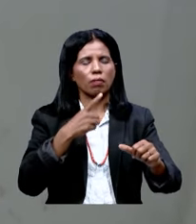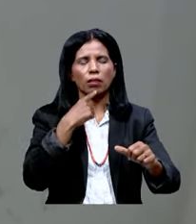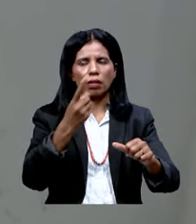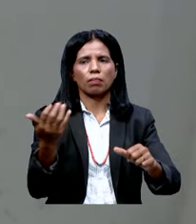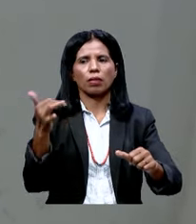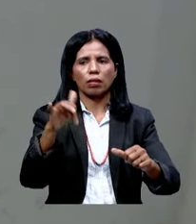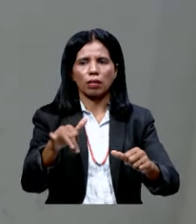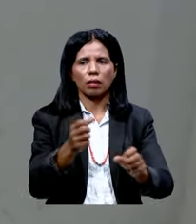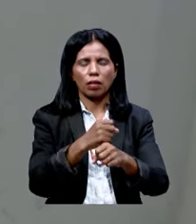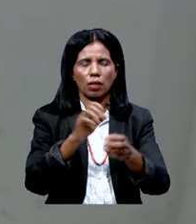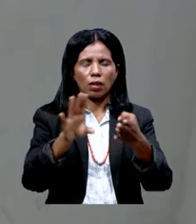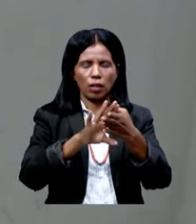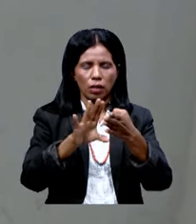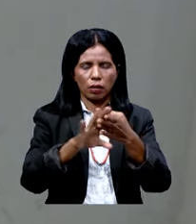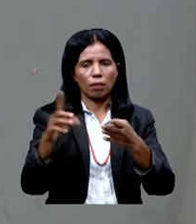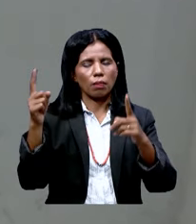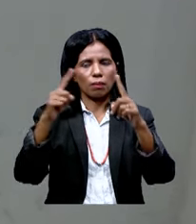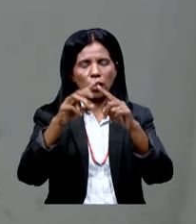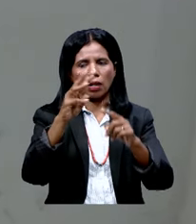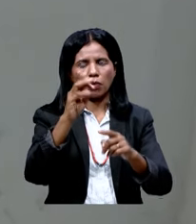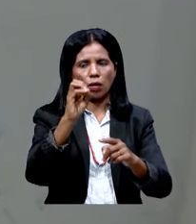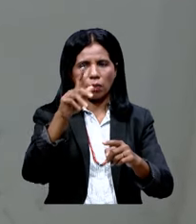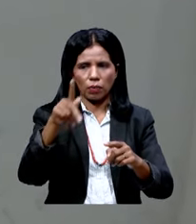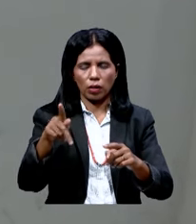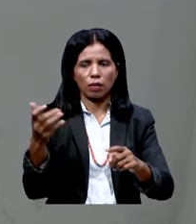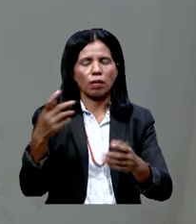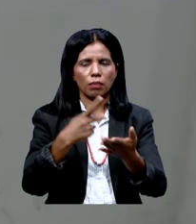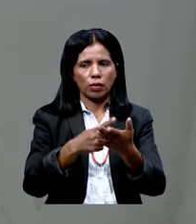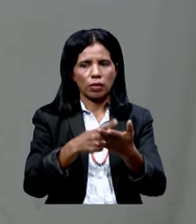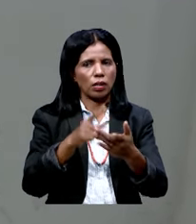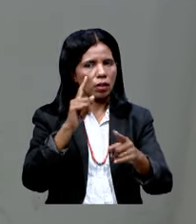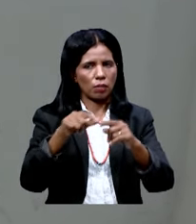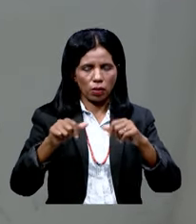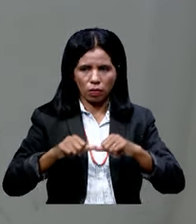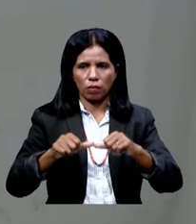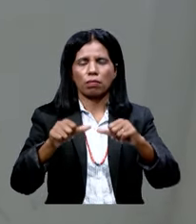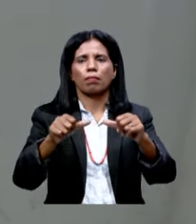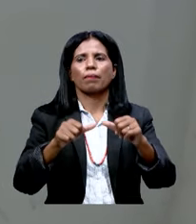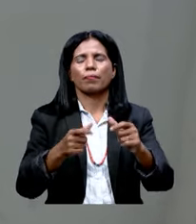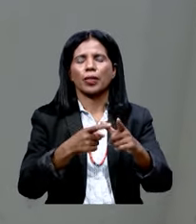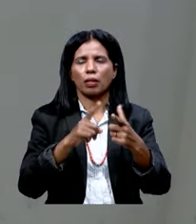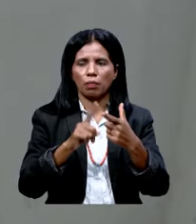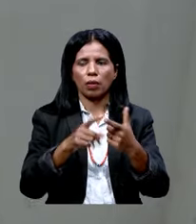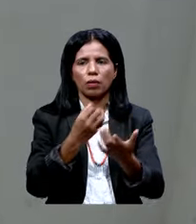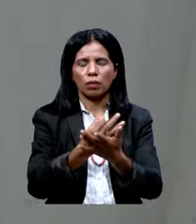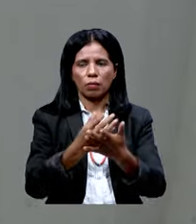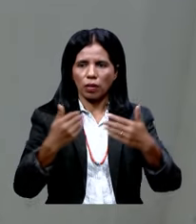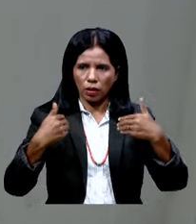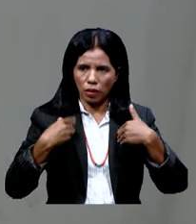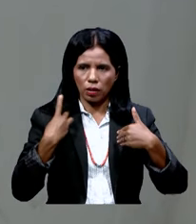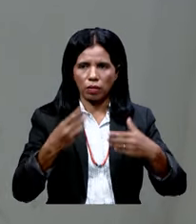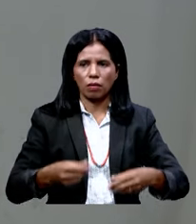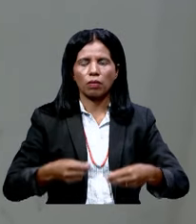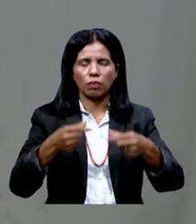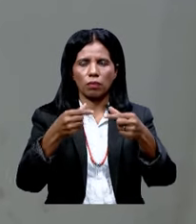kata sira halo karta ida ba obras publik kata projeto ne sira la bele continuana. Depois osa neve mak ia ita bele fo file